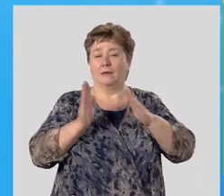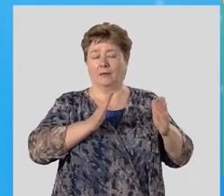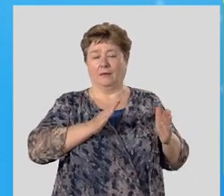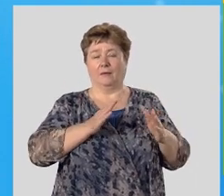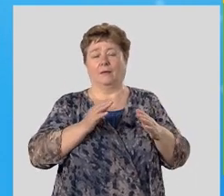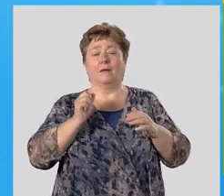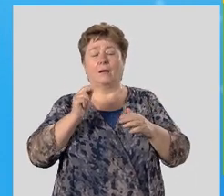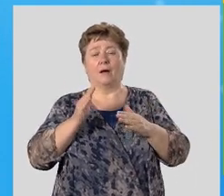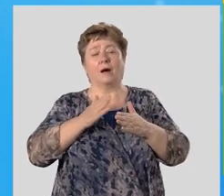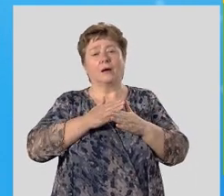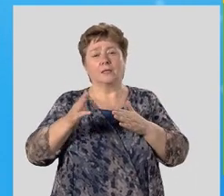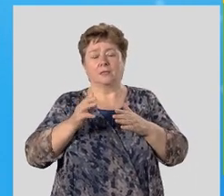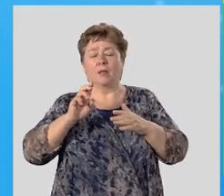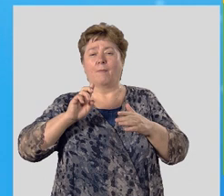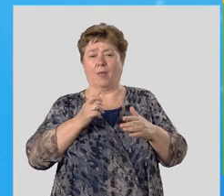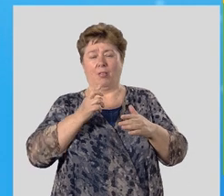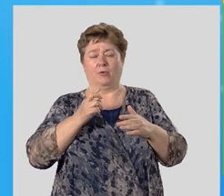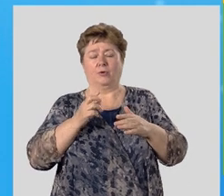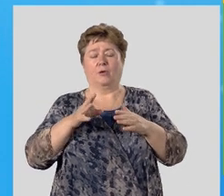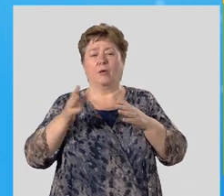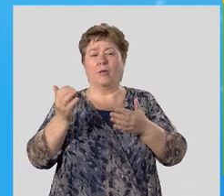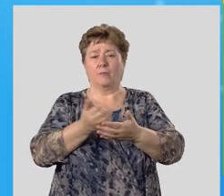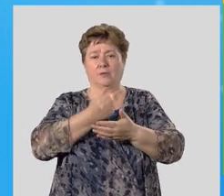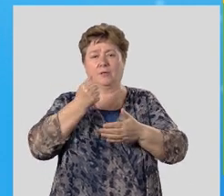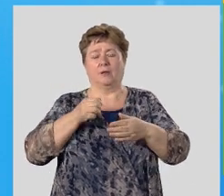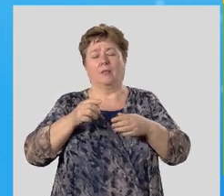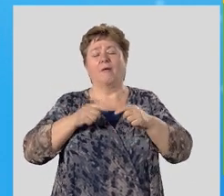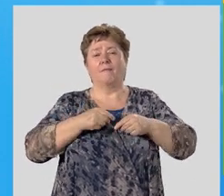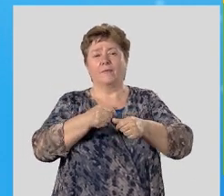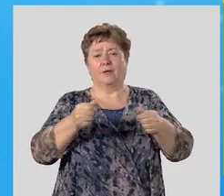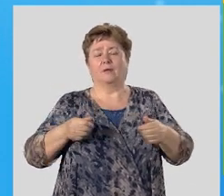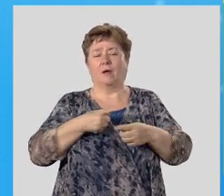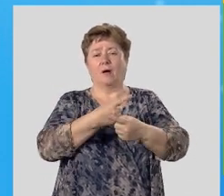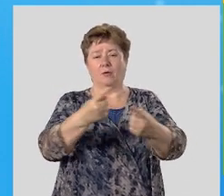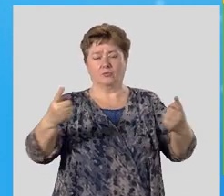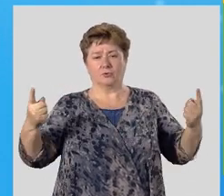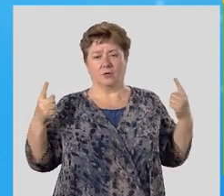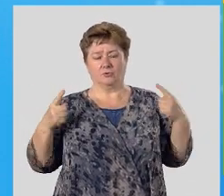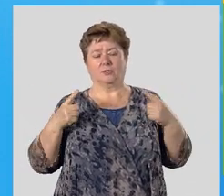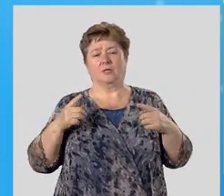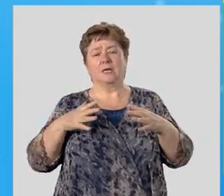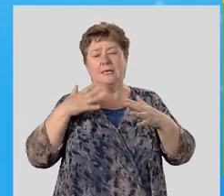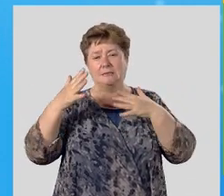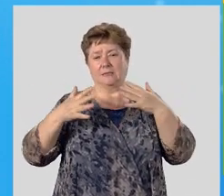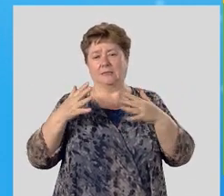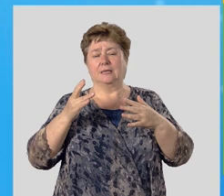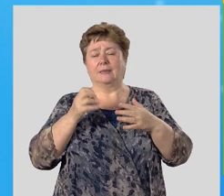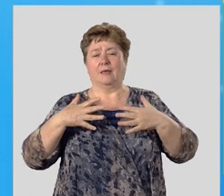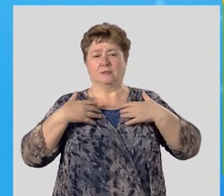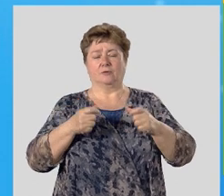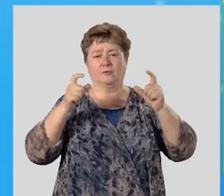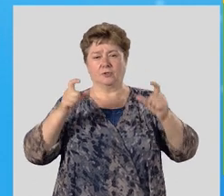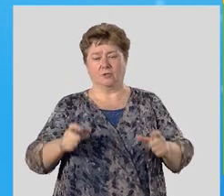Гигиена, как раздел биологии, определяет влияние окружающей среды на